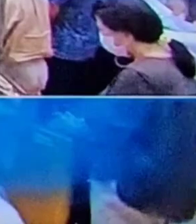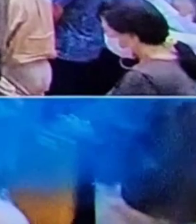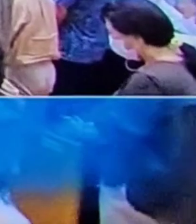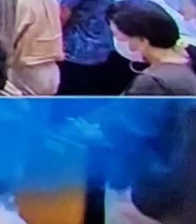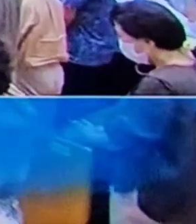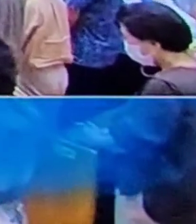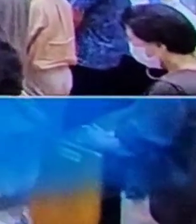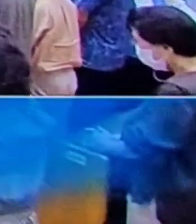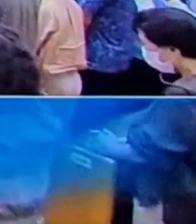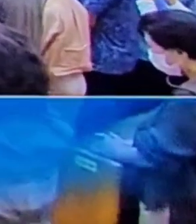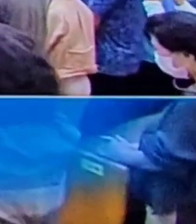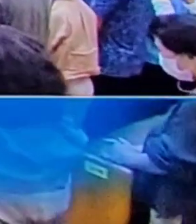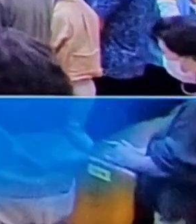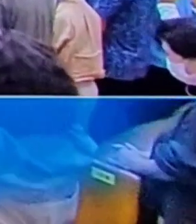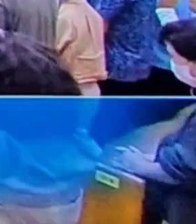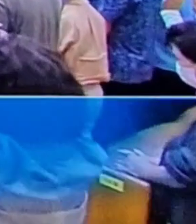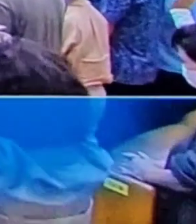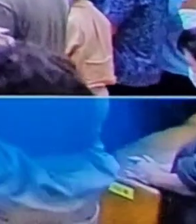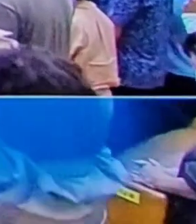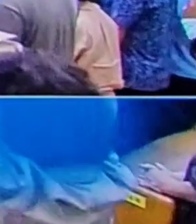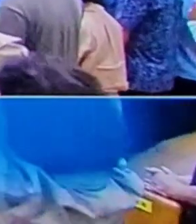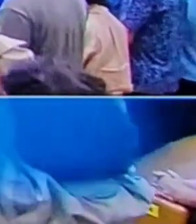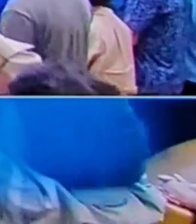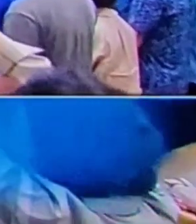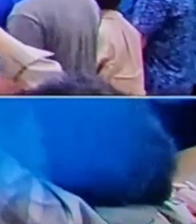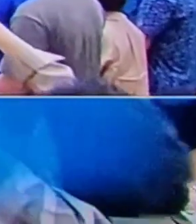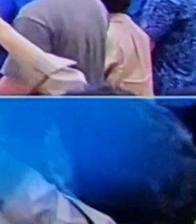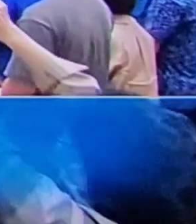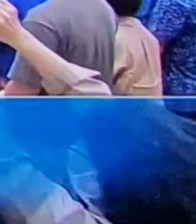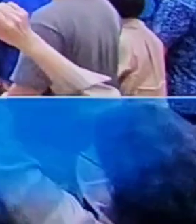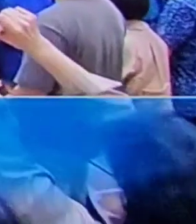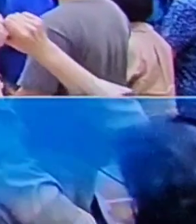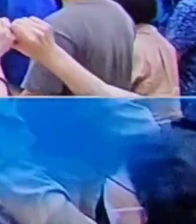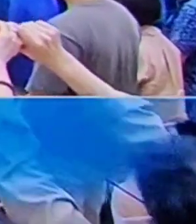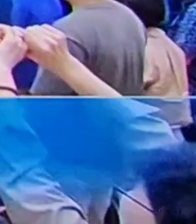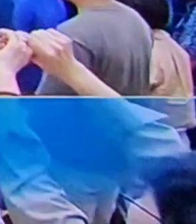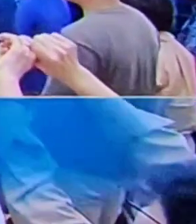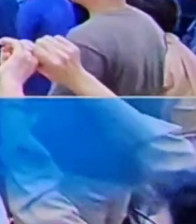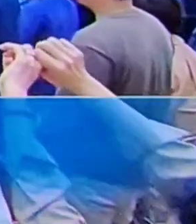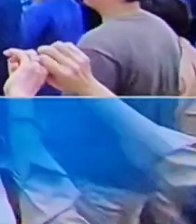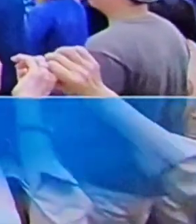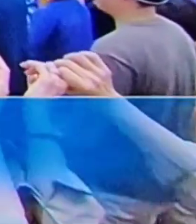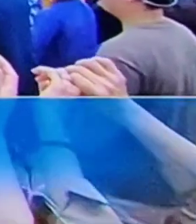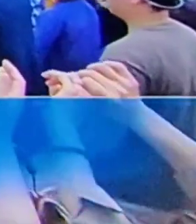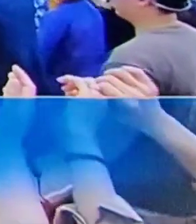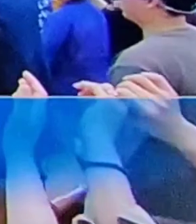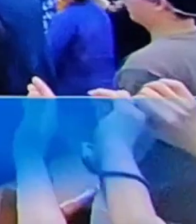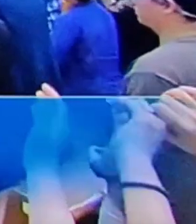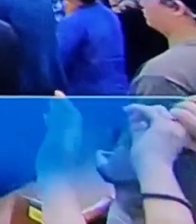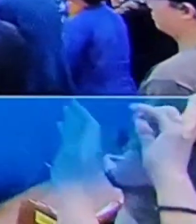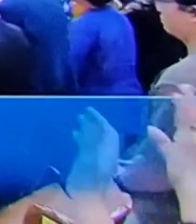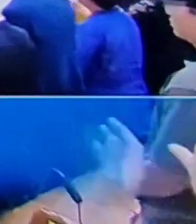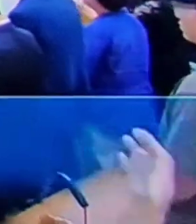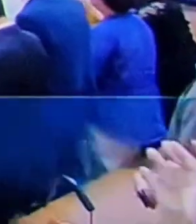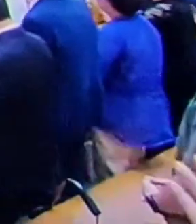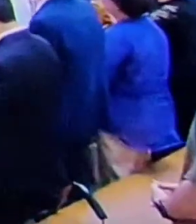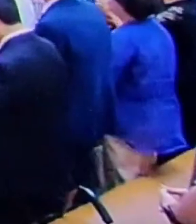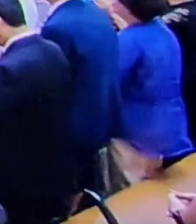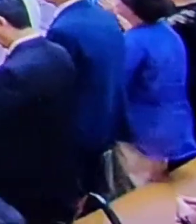감사합니다. 감사합니다. 하늘의 영광과 존귀 홀로 마시기를 간절히 바라옵니다. 주여 복 내려 주시옵소서.